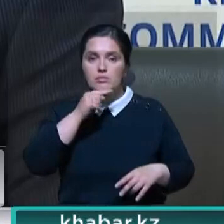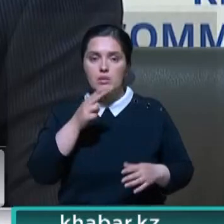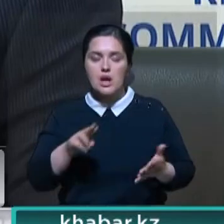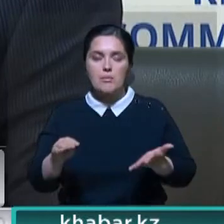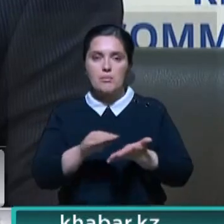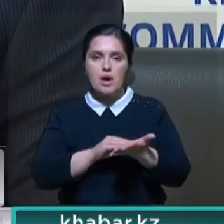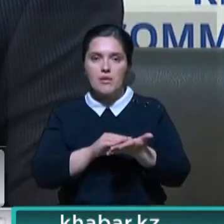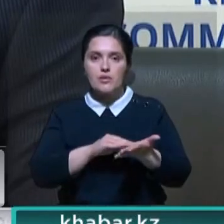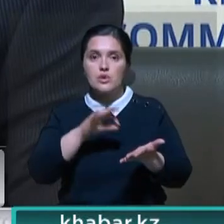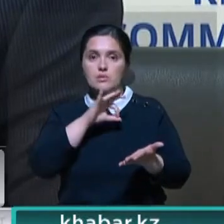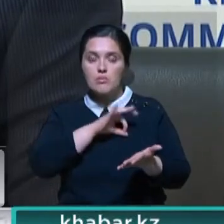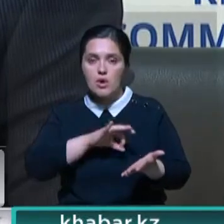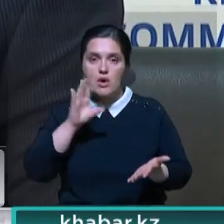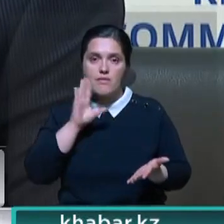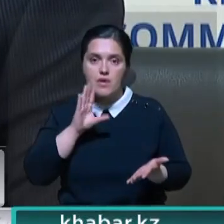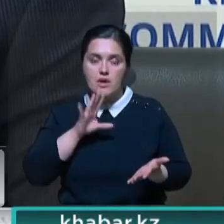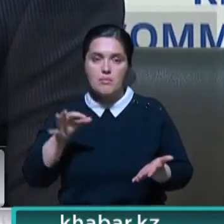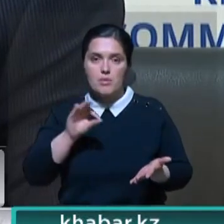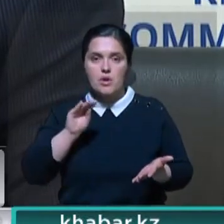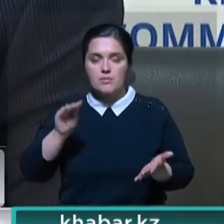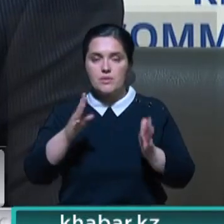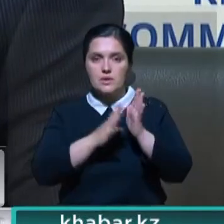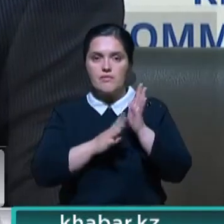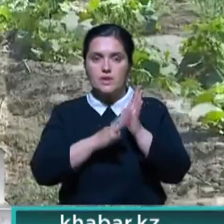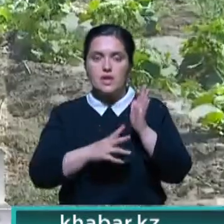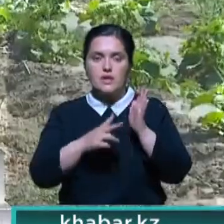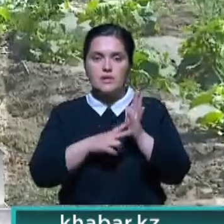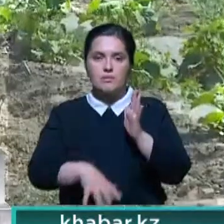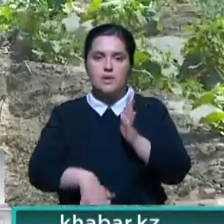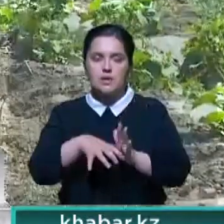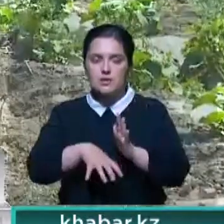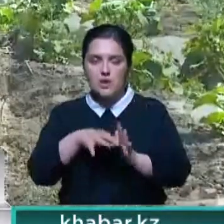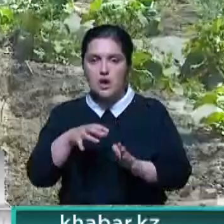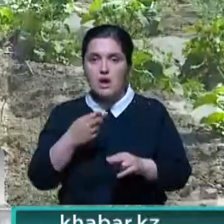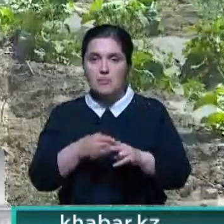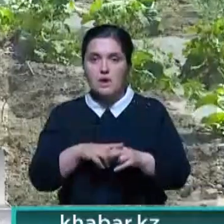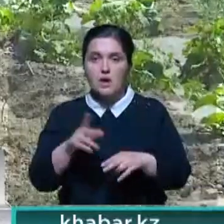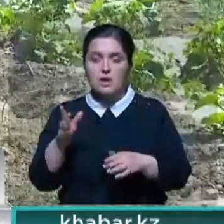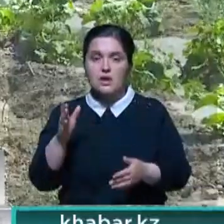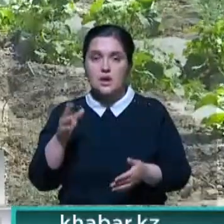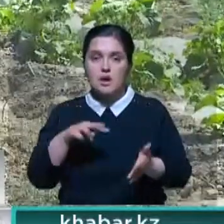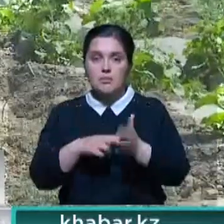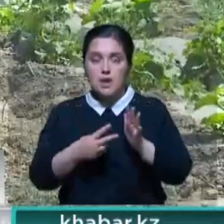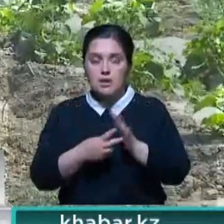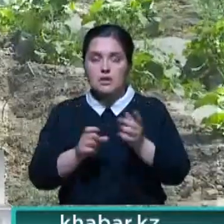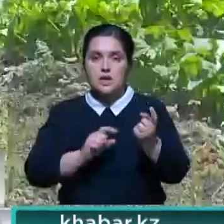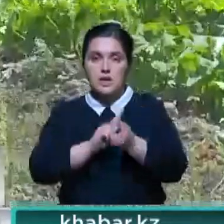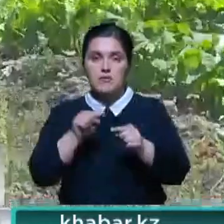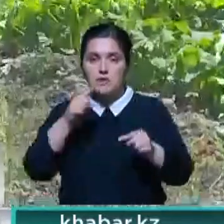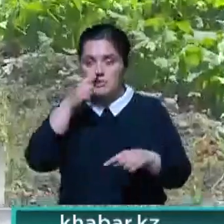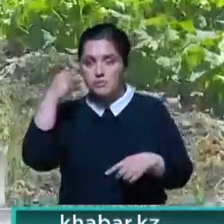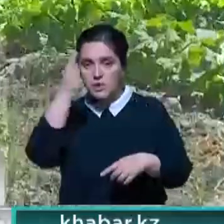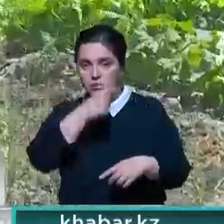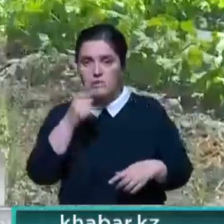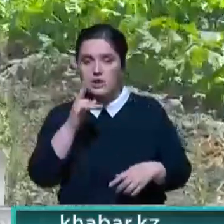повторного использования сточной воды по области установлены 97 насосов. Регион держит курс на диверсификацию. В этом году